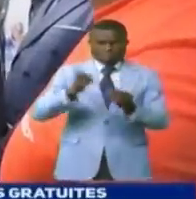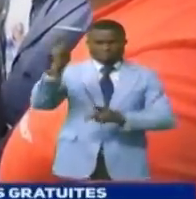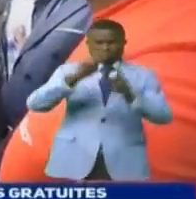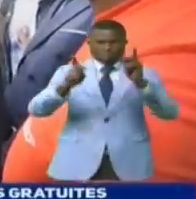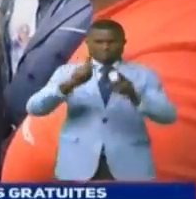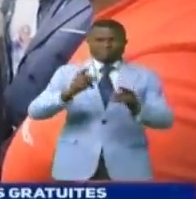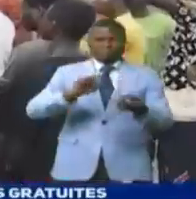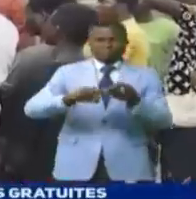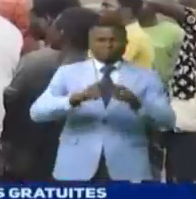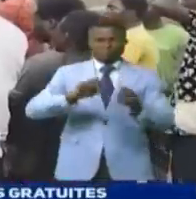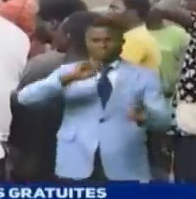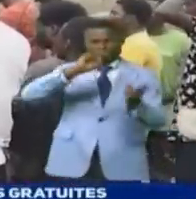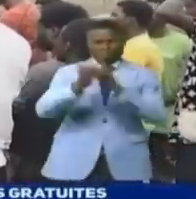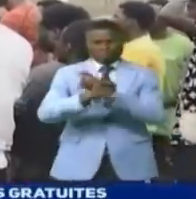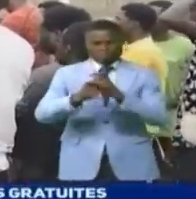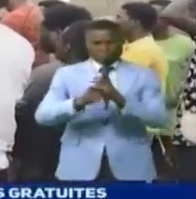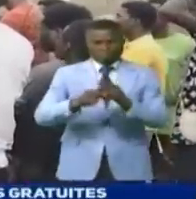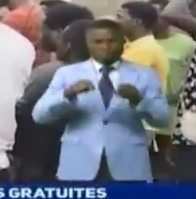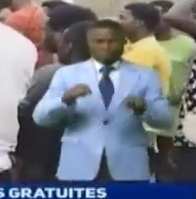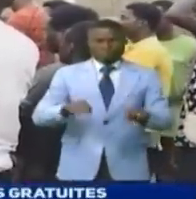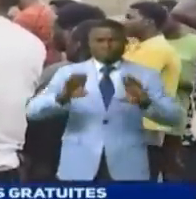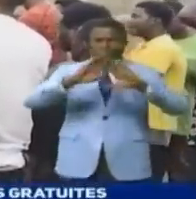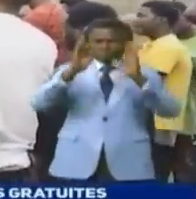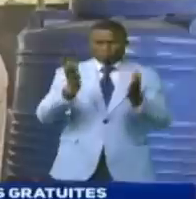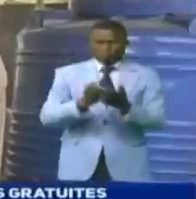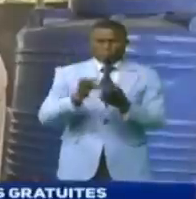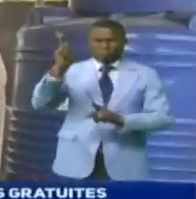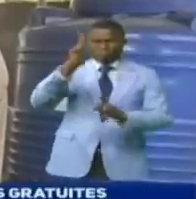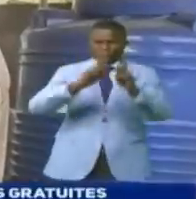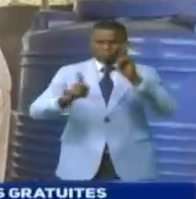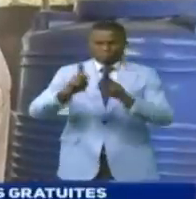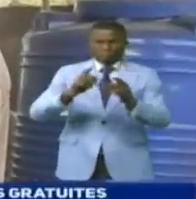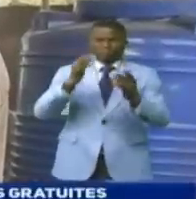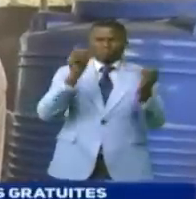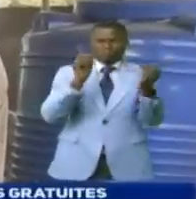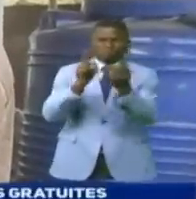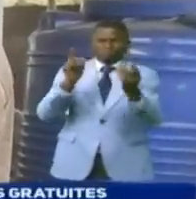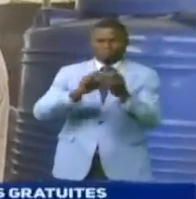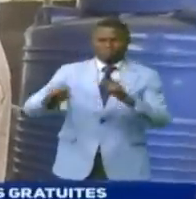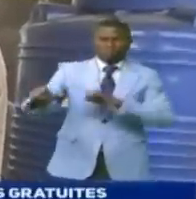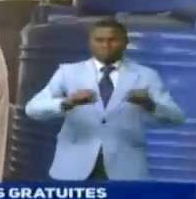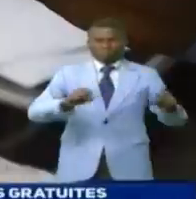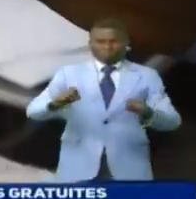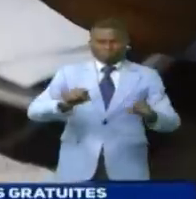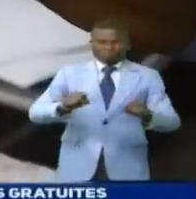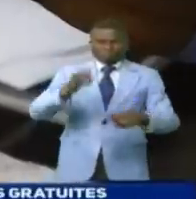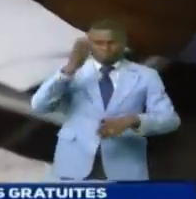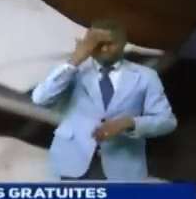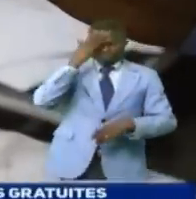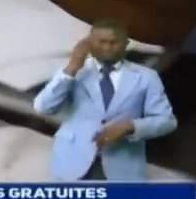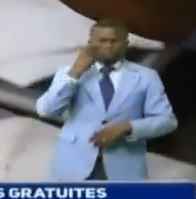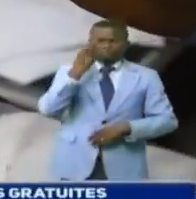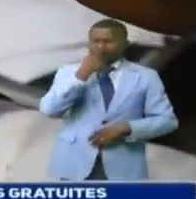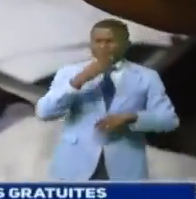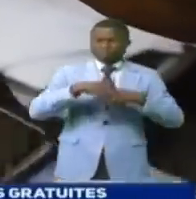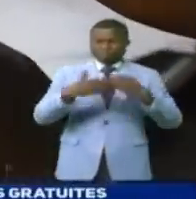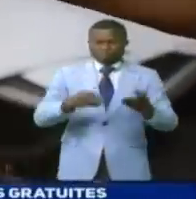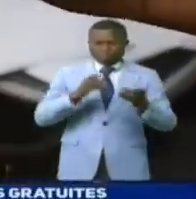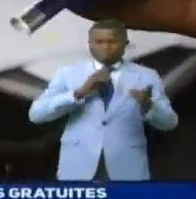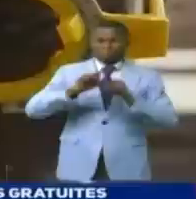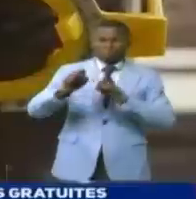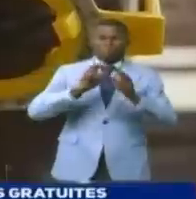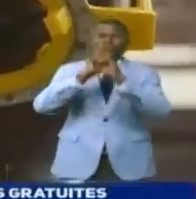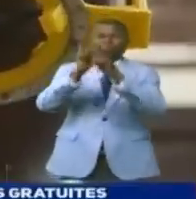des Changements. Désormais, toutes les couches de la population consultée sont fixées de l'état de leurs yeux. Après le